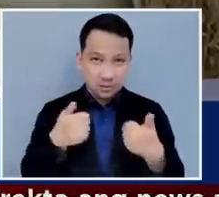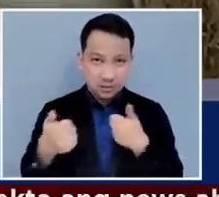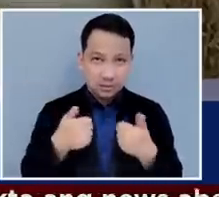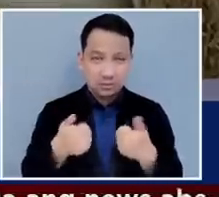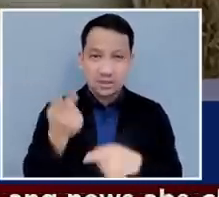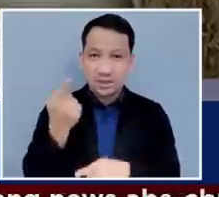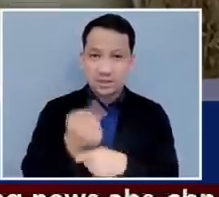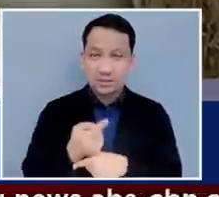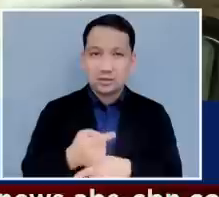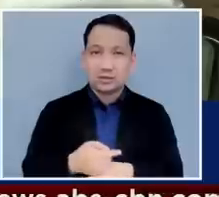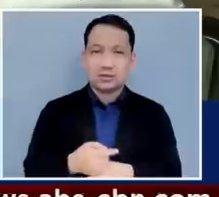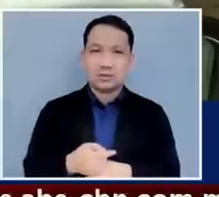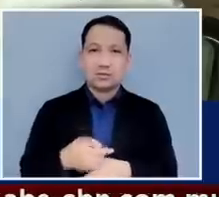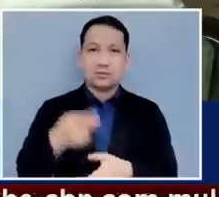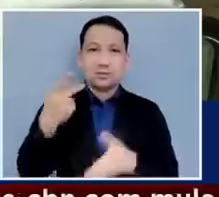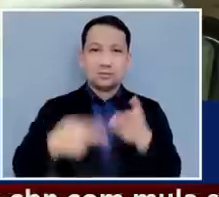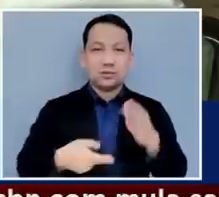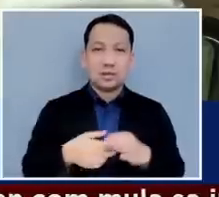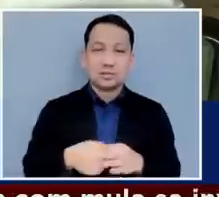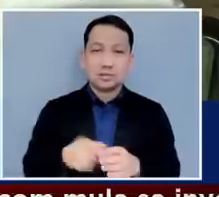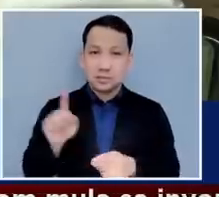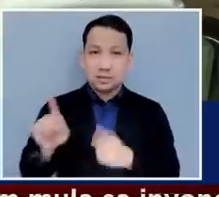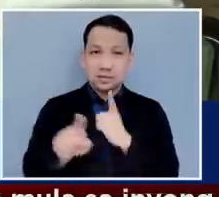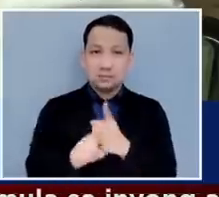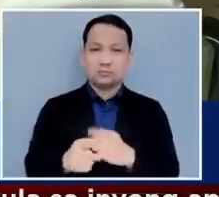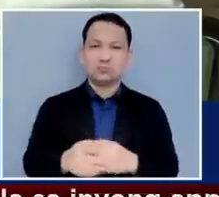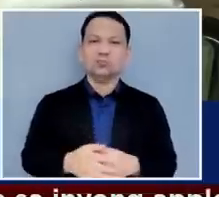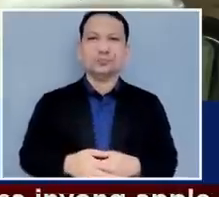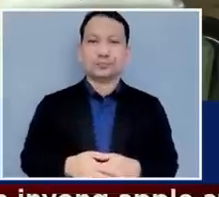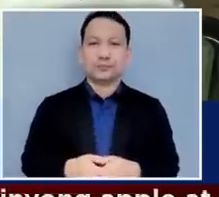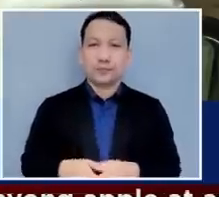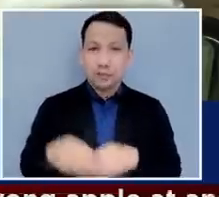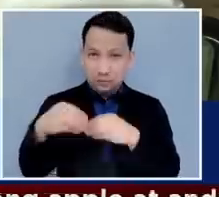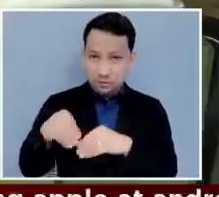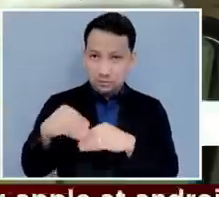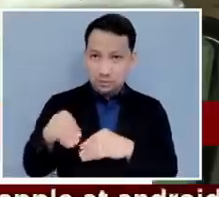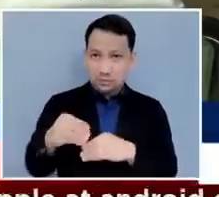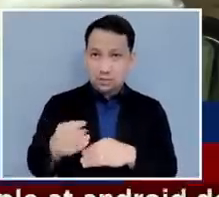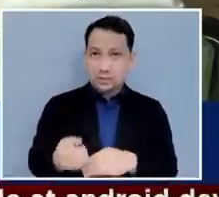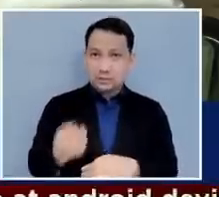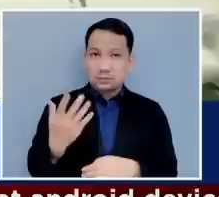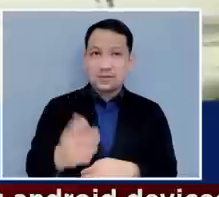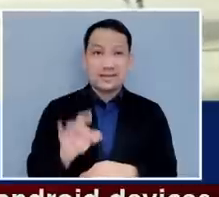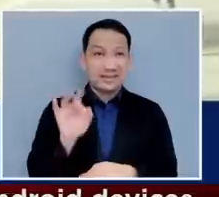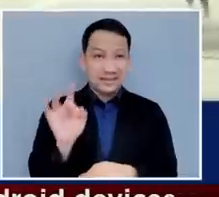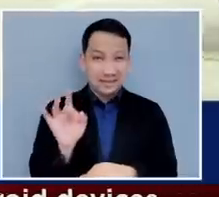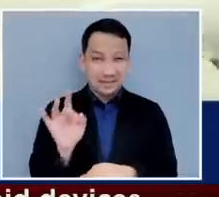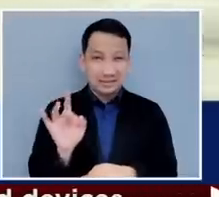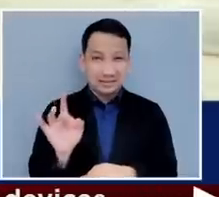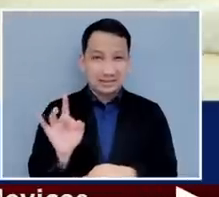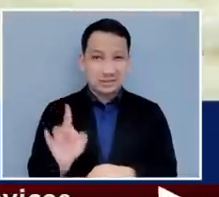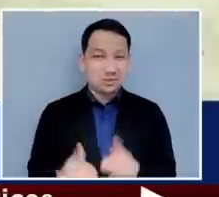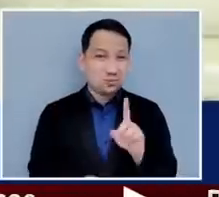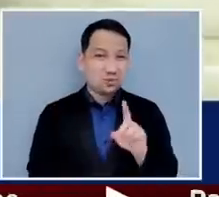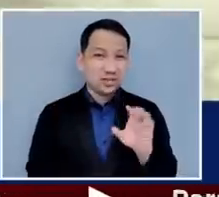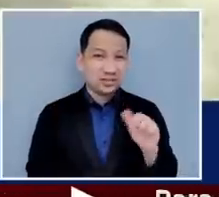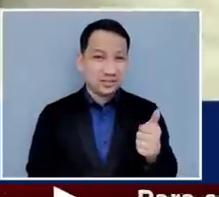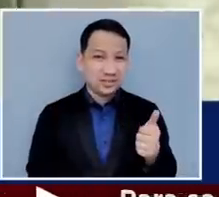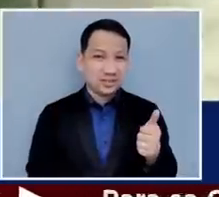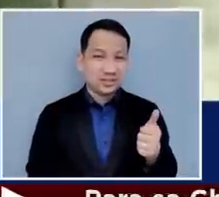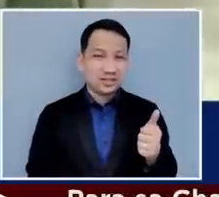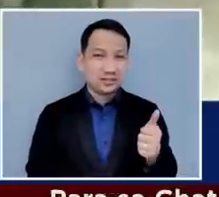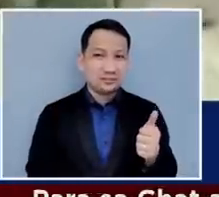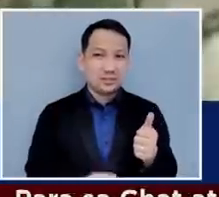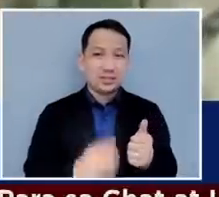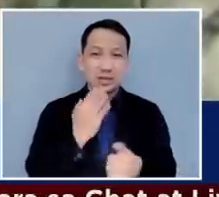Bumaba, sa presyo. Diba? Sa mga palengke, naglalaro pa rin sa 80 pesos hanggang 110 pesos ang presyo ng